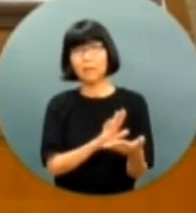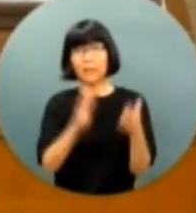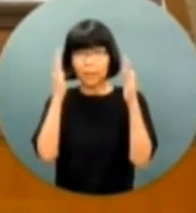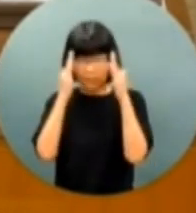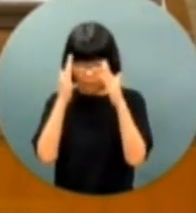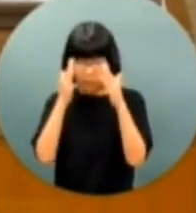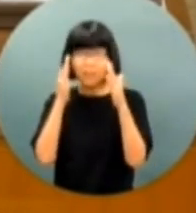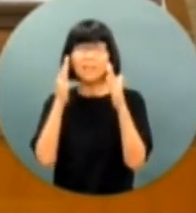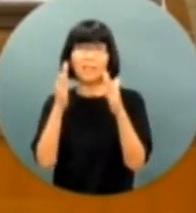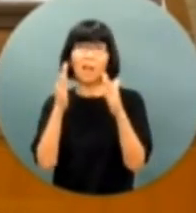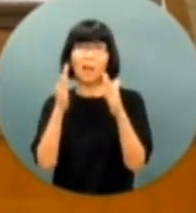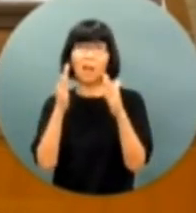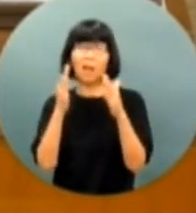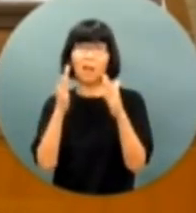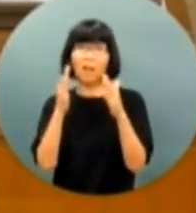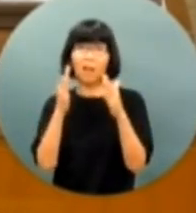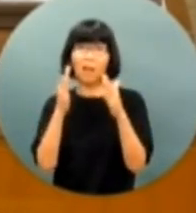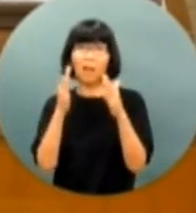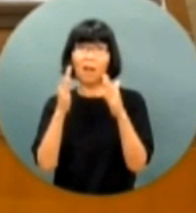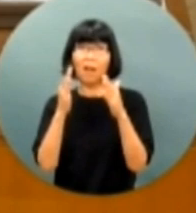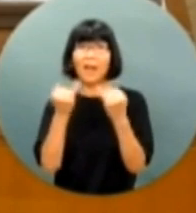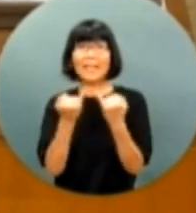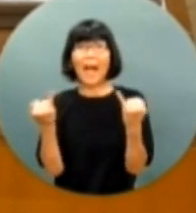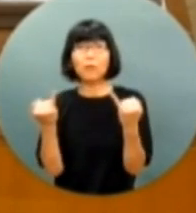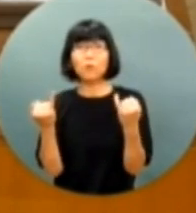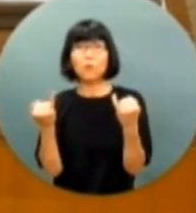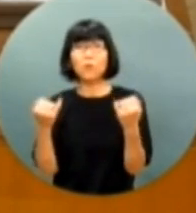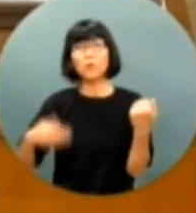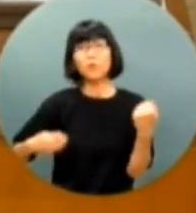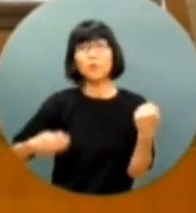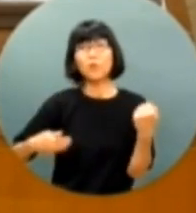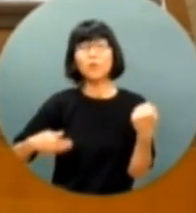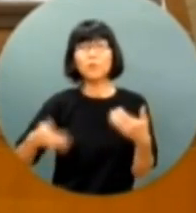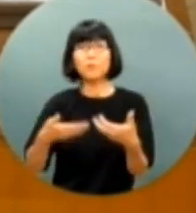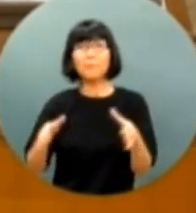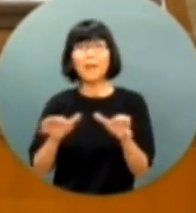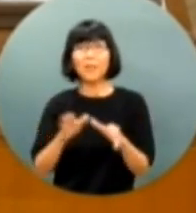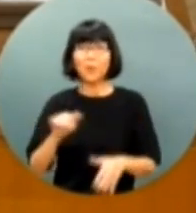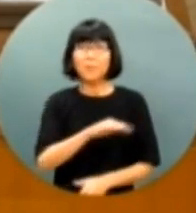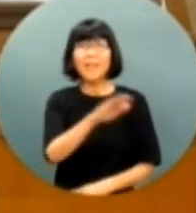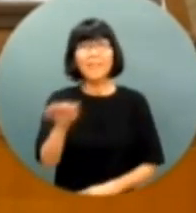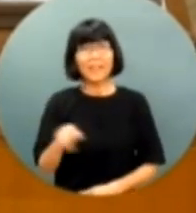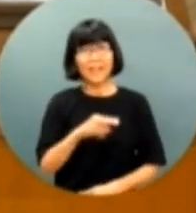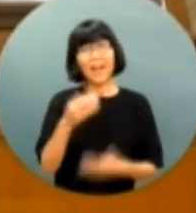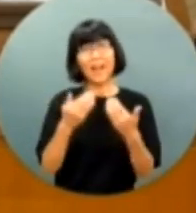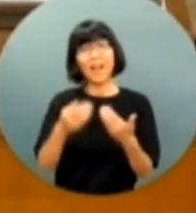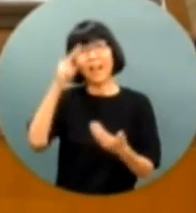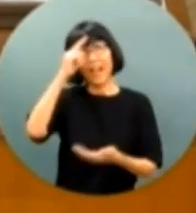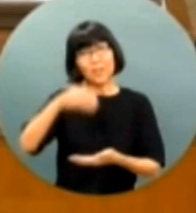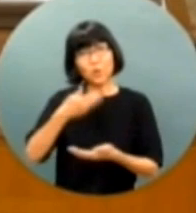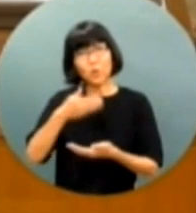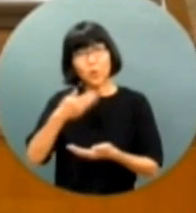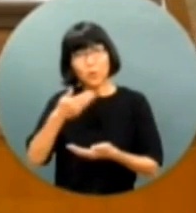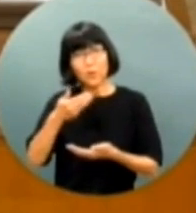ですね、ガールズバンドの皆さんが給食を盛り上げよう、子どもたちに栄養をしっかりとってもら